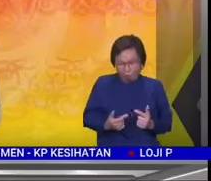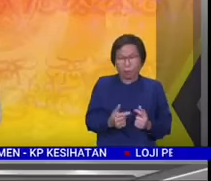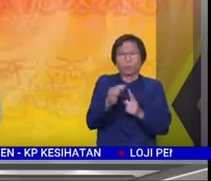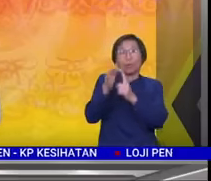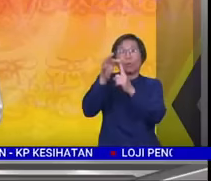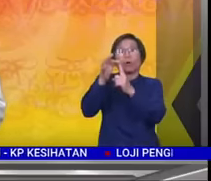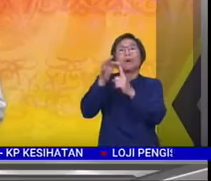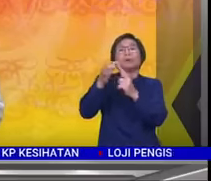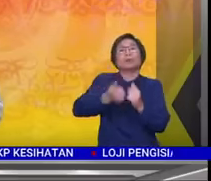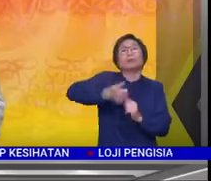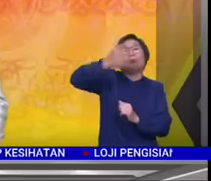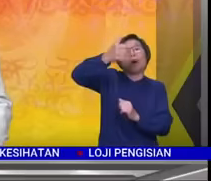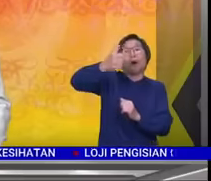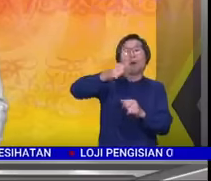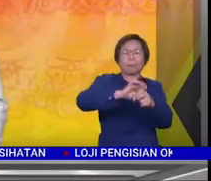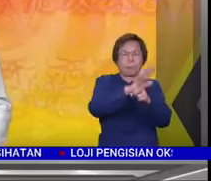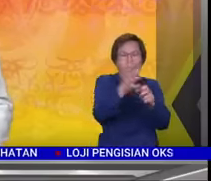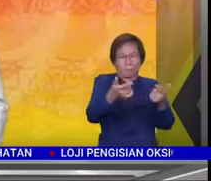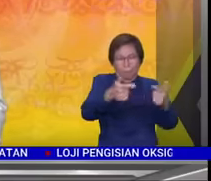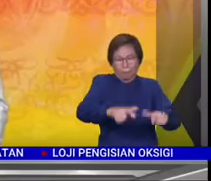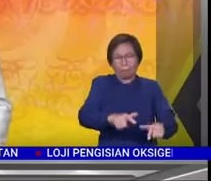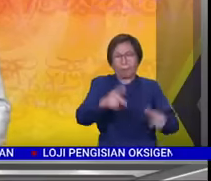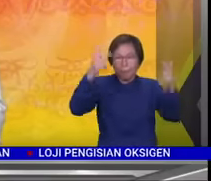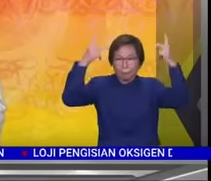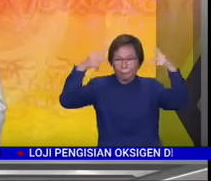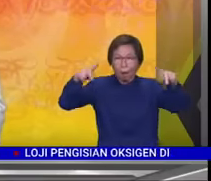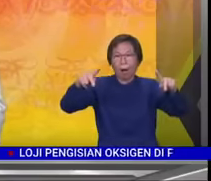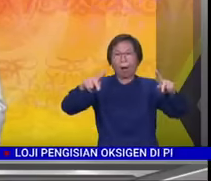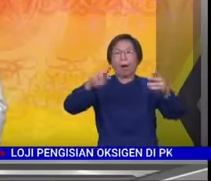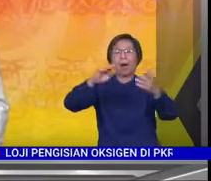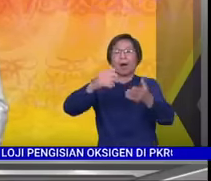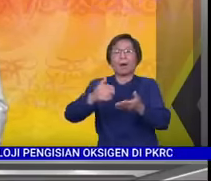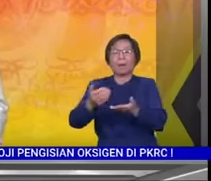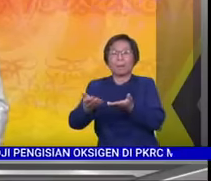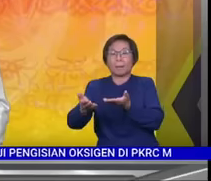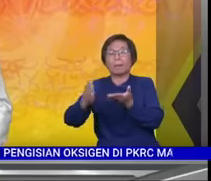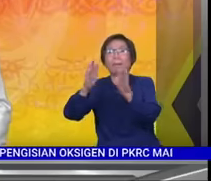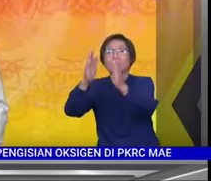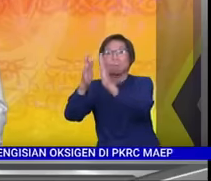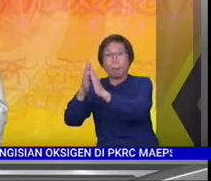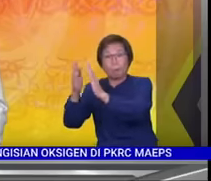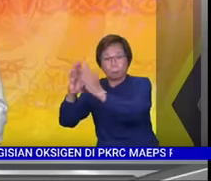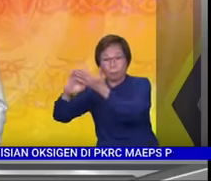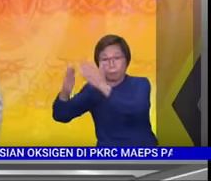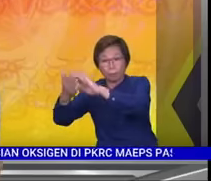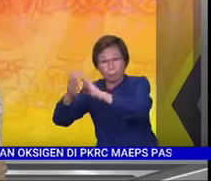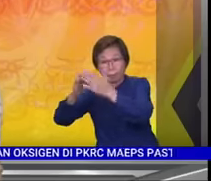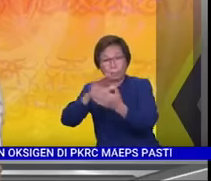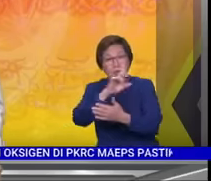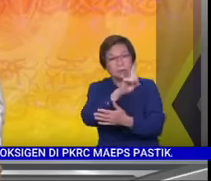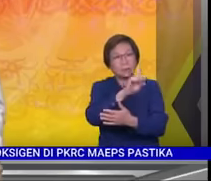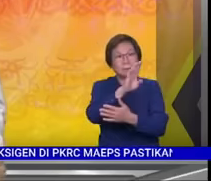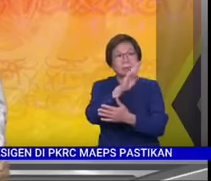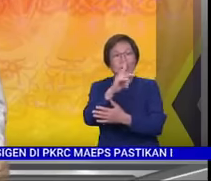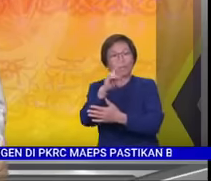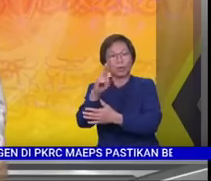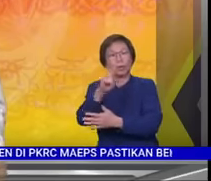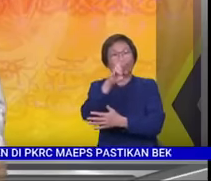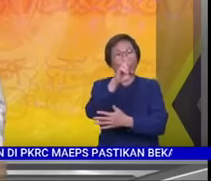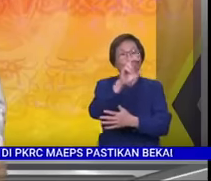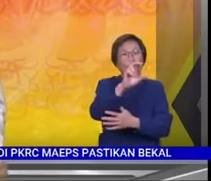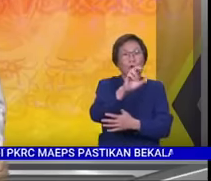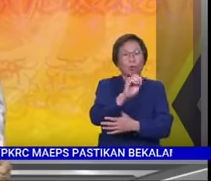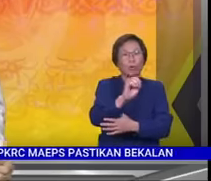pendek migofit 19 imalan pengarah jabatan primatan community dewan bandaraya Kuching Utara di bike You trust me